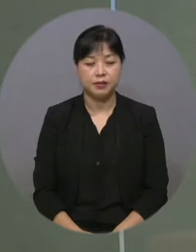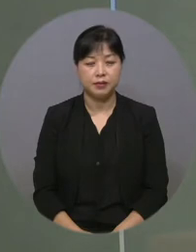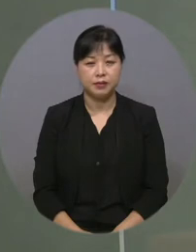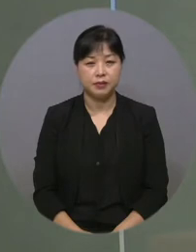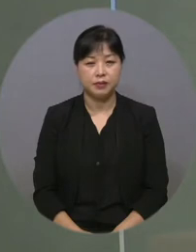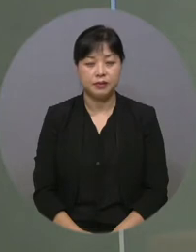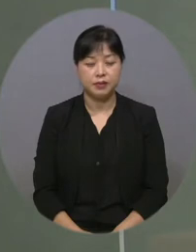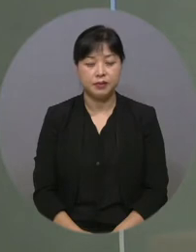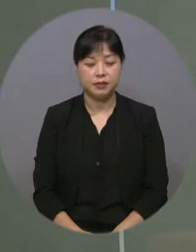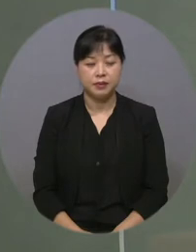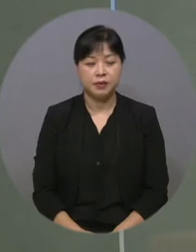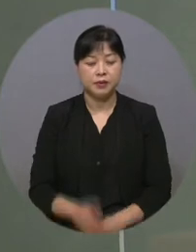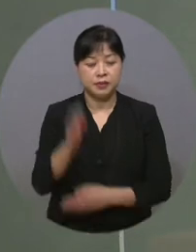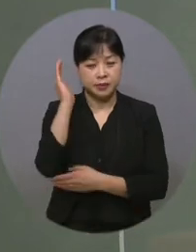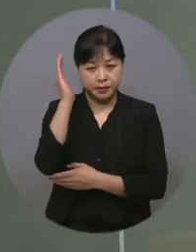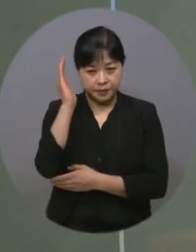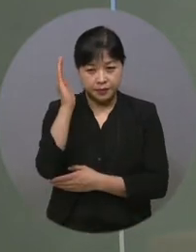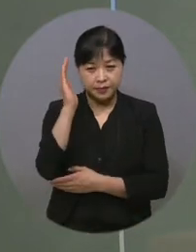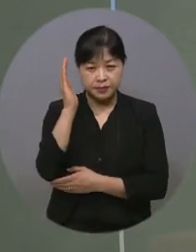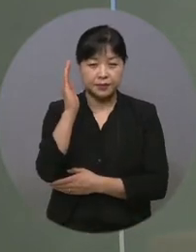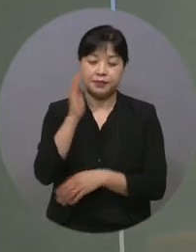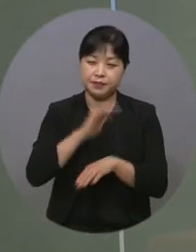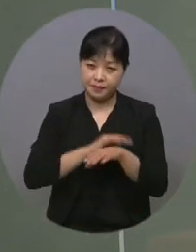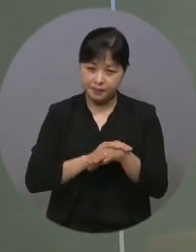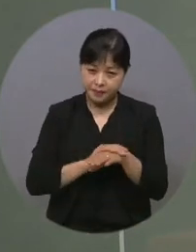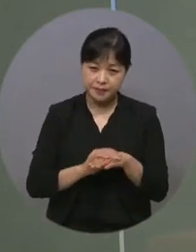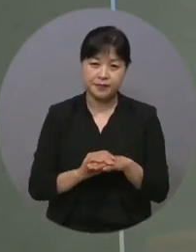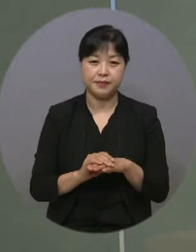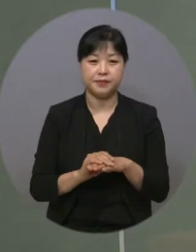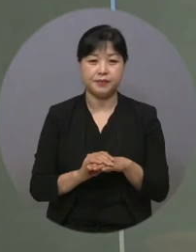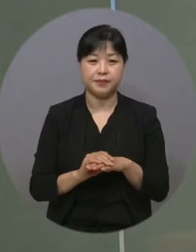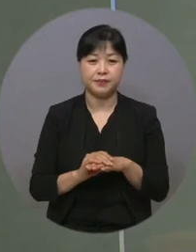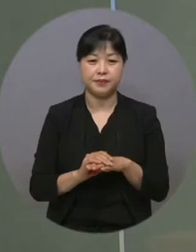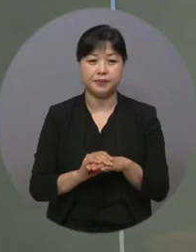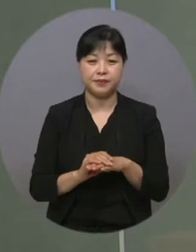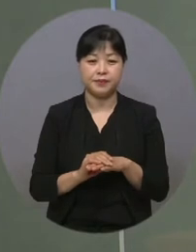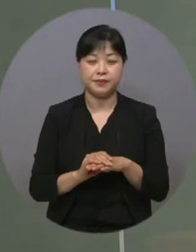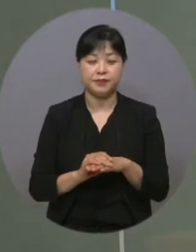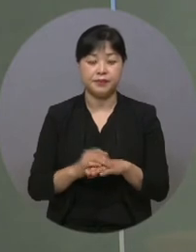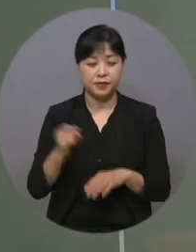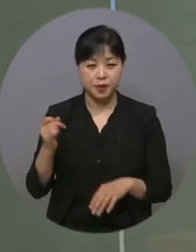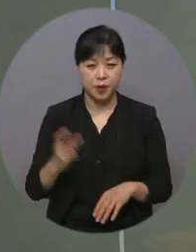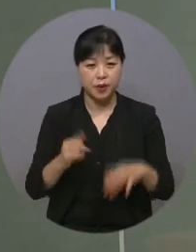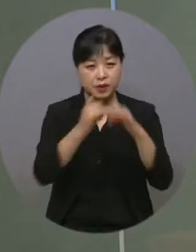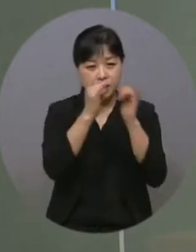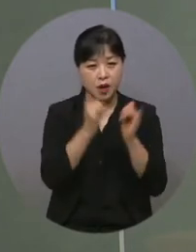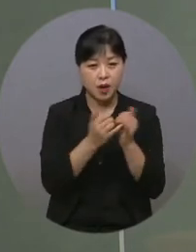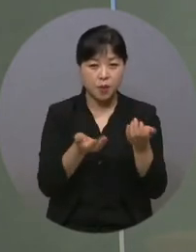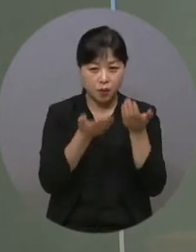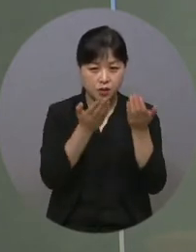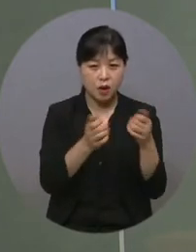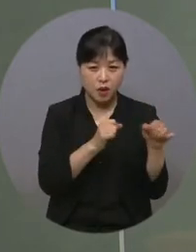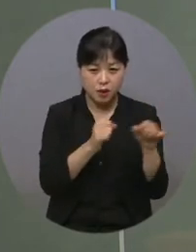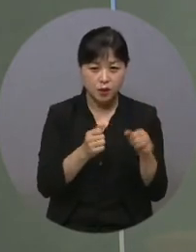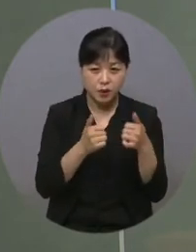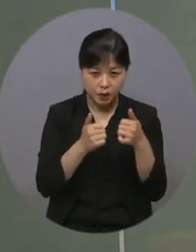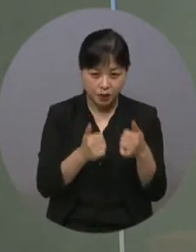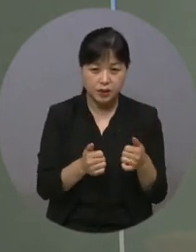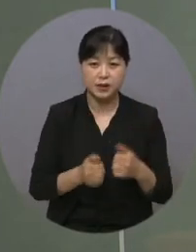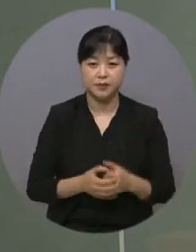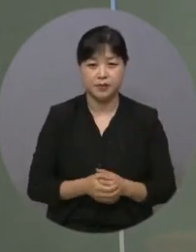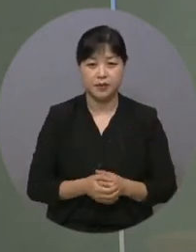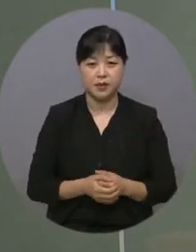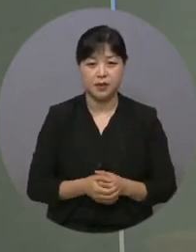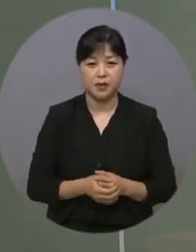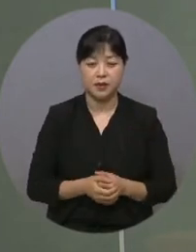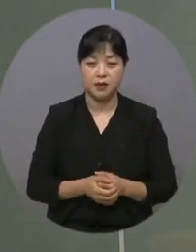명강의를 하면서도 어딘가 모르게 사회봉사를 철저히 하고 있다라는 거. 그 벌써 인성이